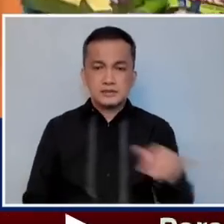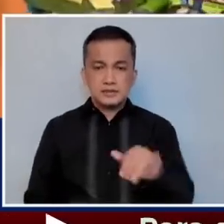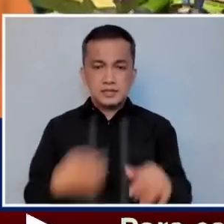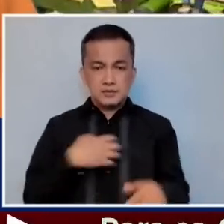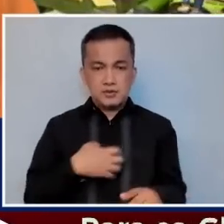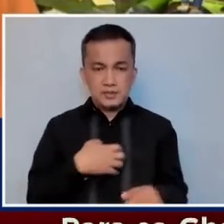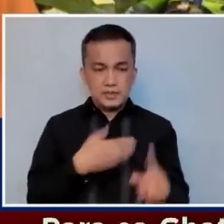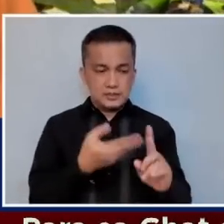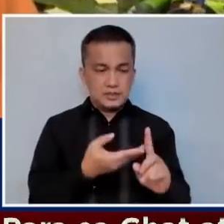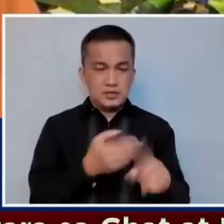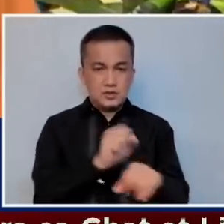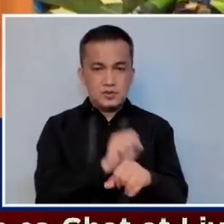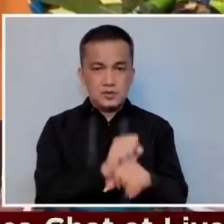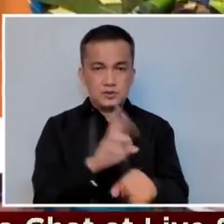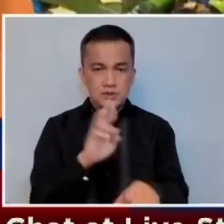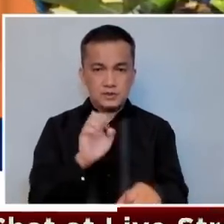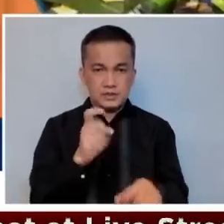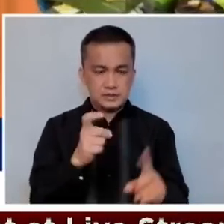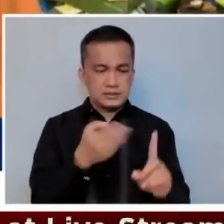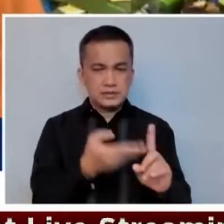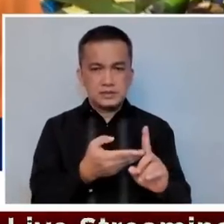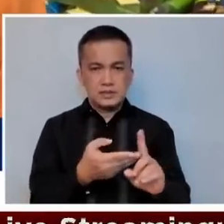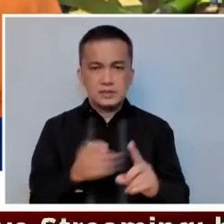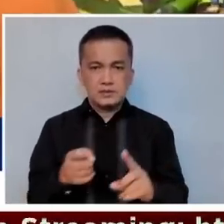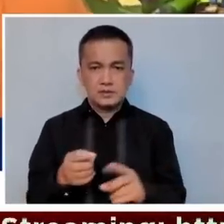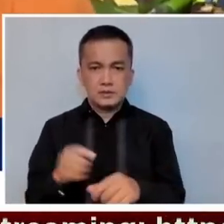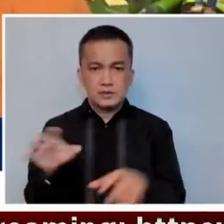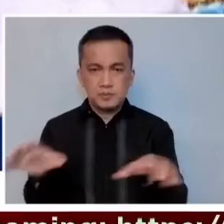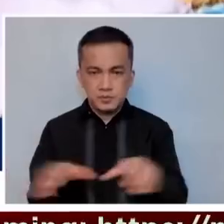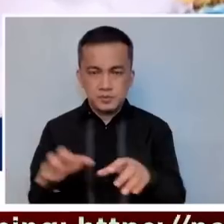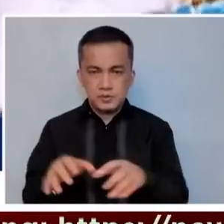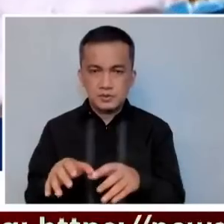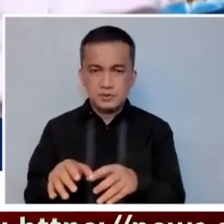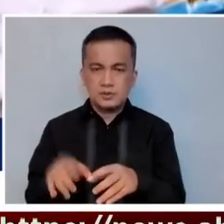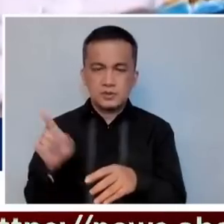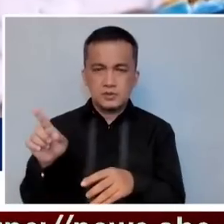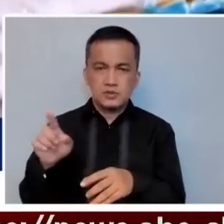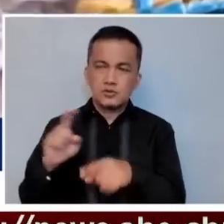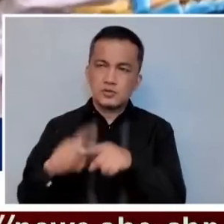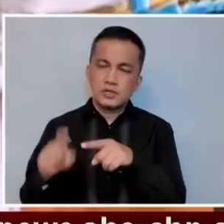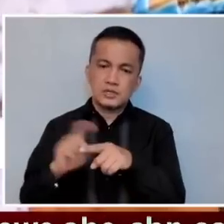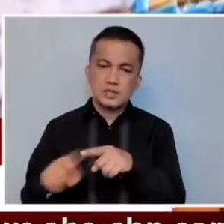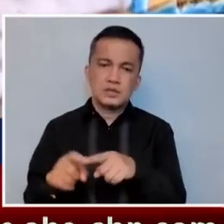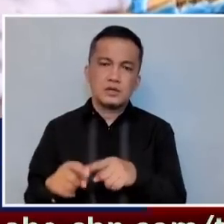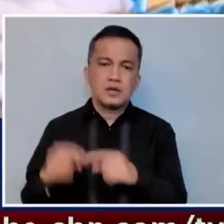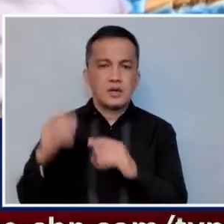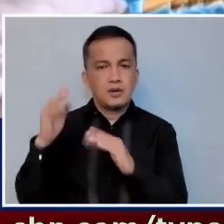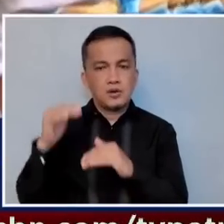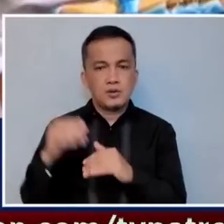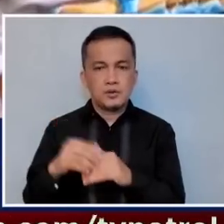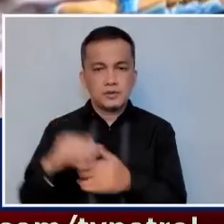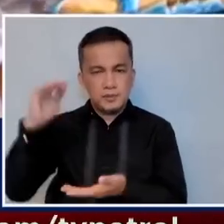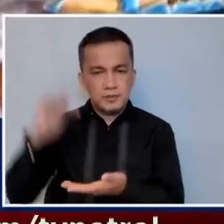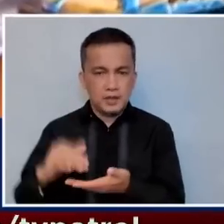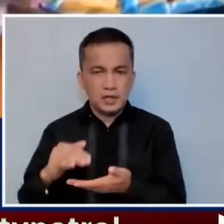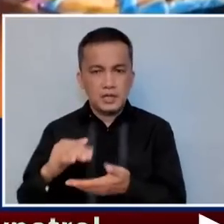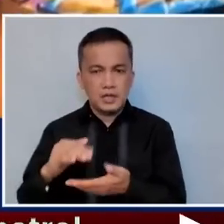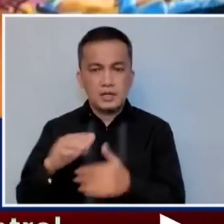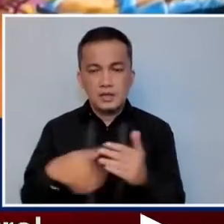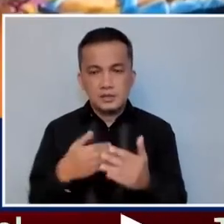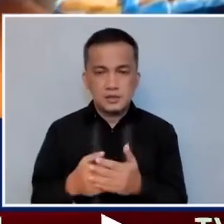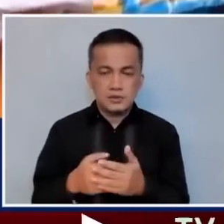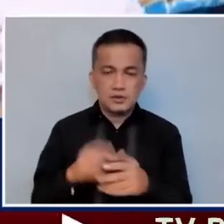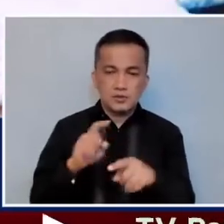Rex. Ang pinaghahanap buhay namin itong batalik na. Ay di, sana'y mapapaba lahat ng kuryente